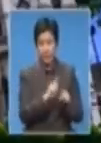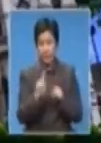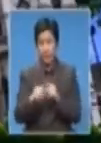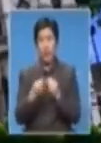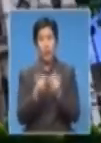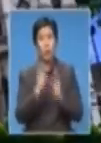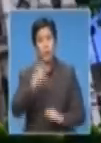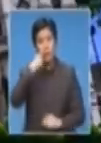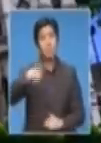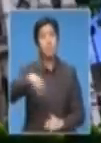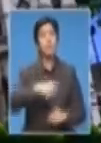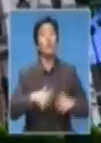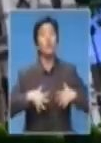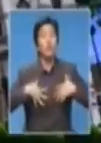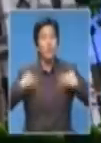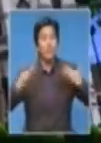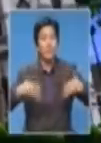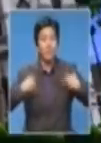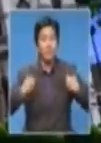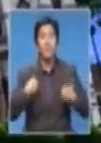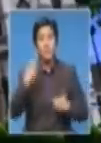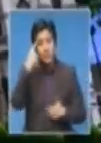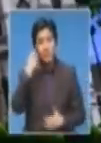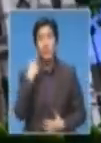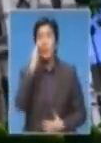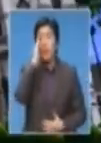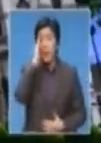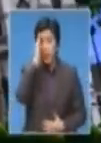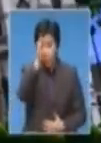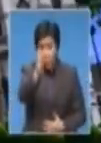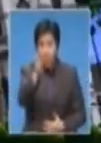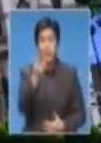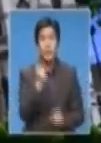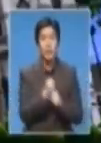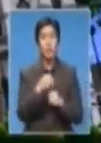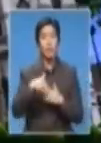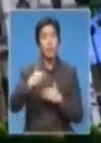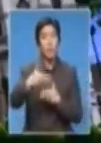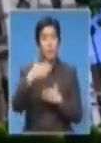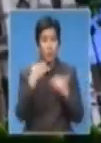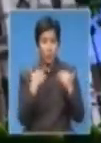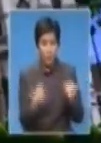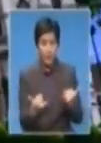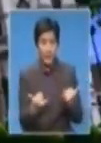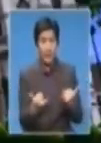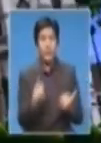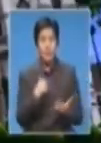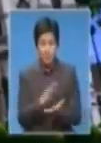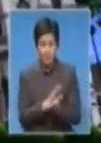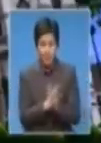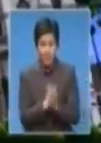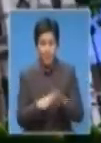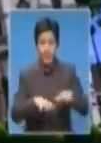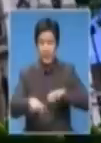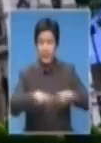ยเรามีความสงบเรียบร้อยแบบนี้นะเพื่อจะมีอนาคตมีความเจริญรุ่งเรืองในต่อไปในภายภาคหน้าวันนี้เราก็ได้มีการปรับรูปแบบการบริห